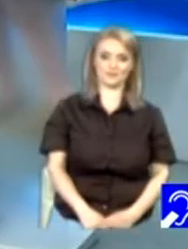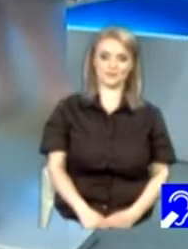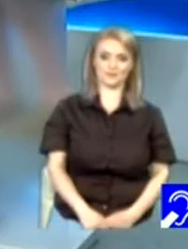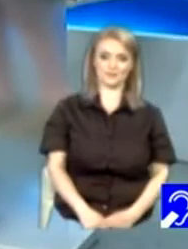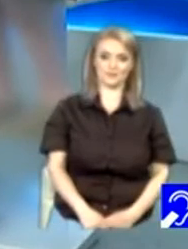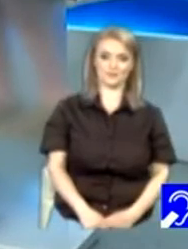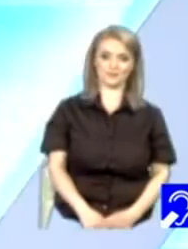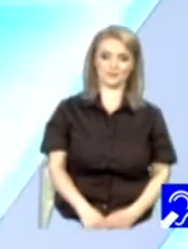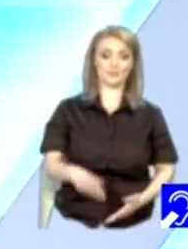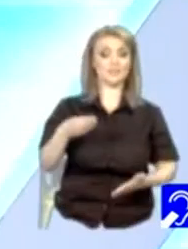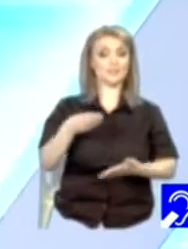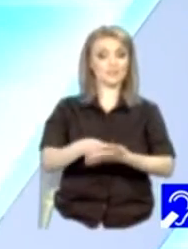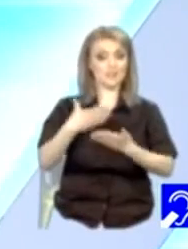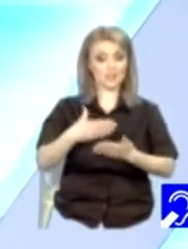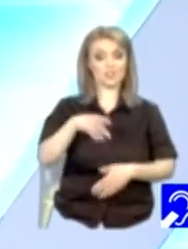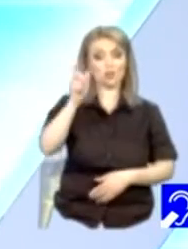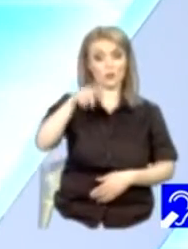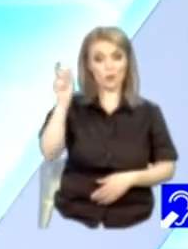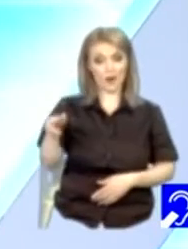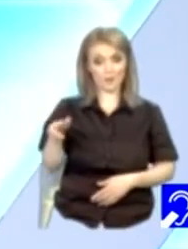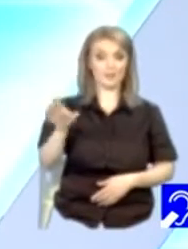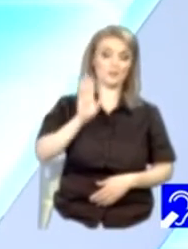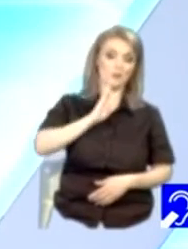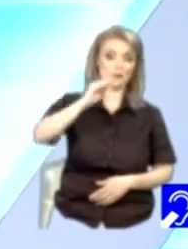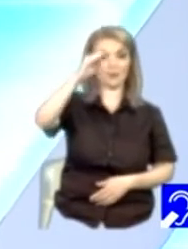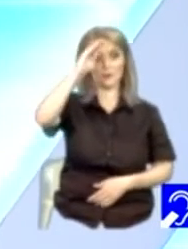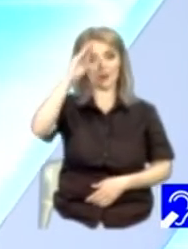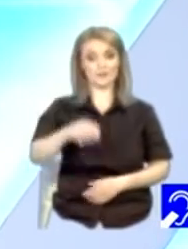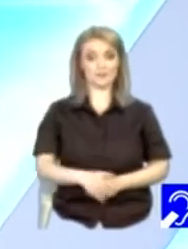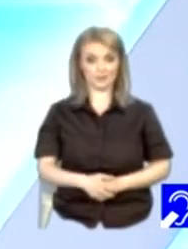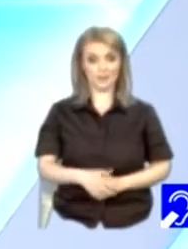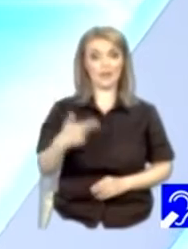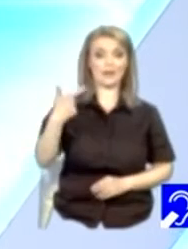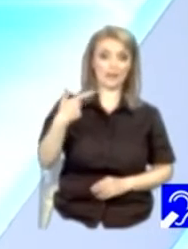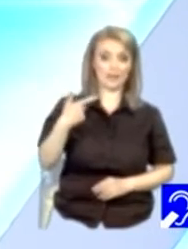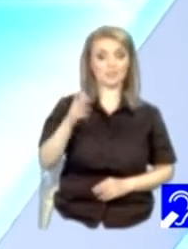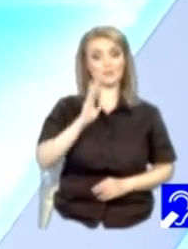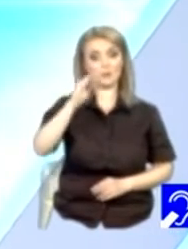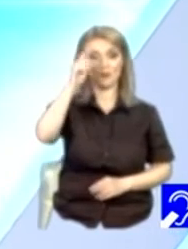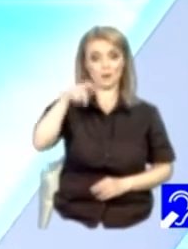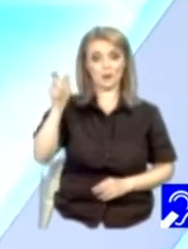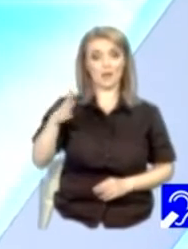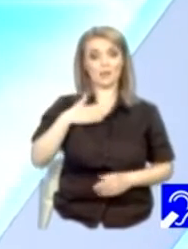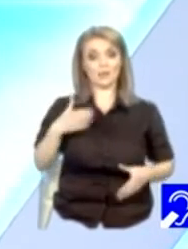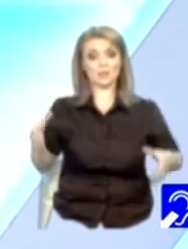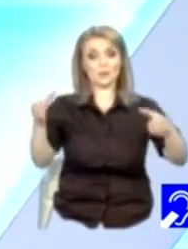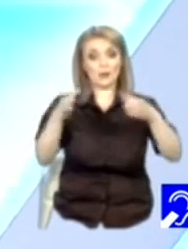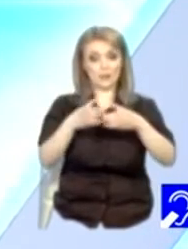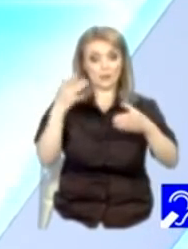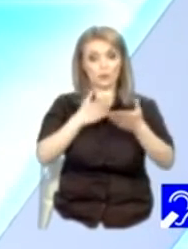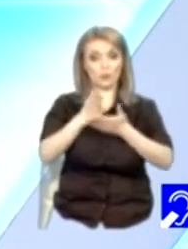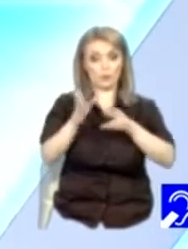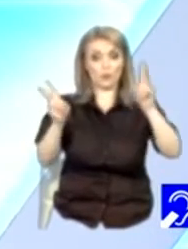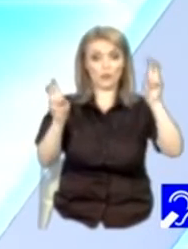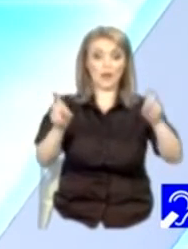Da, dragi alegători, dragi alegătoare ale noastre, cetățeni și cetățene, Partidul Verde Ecologist